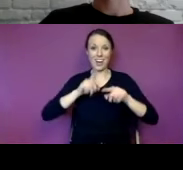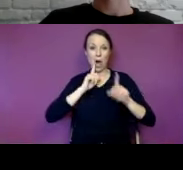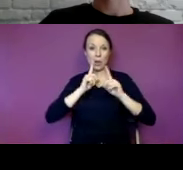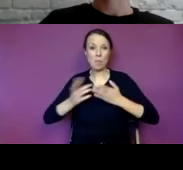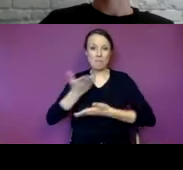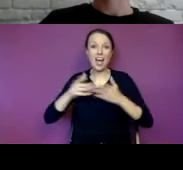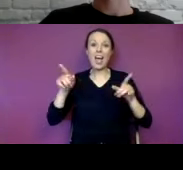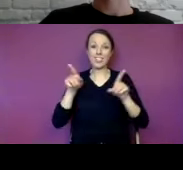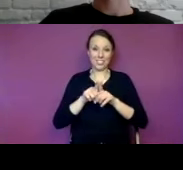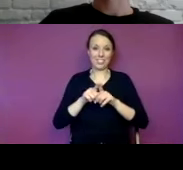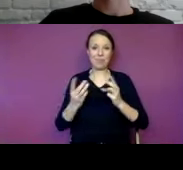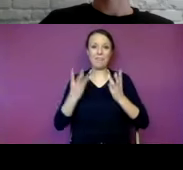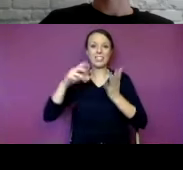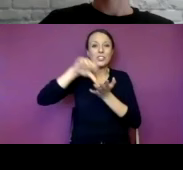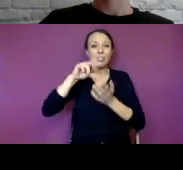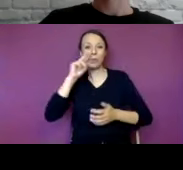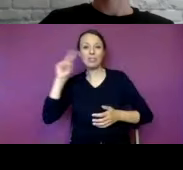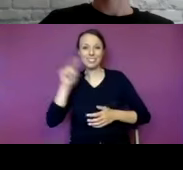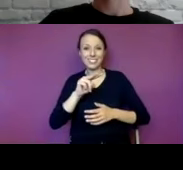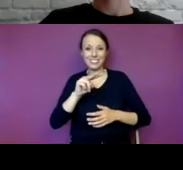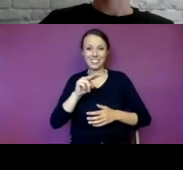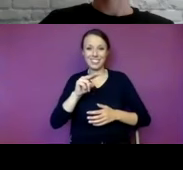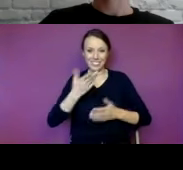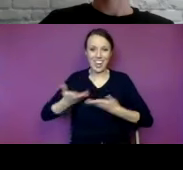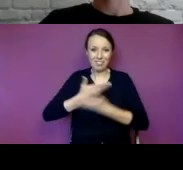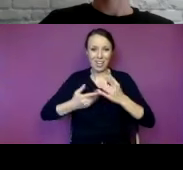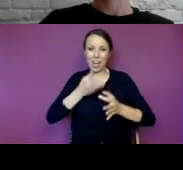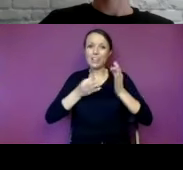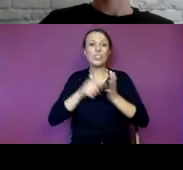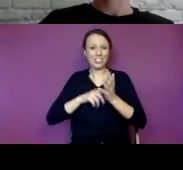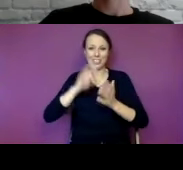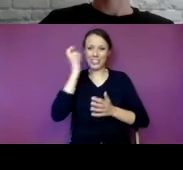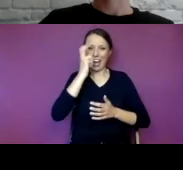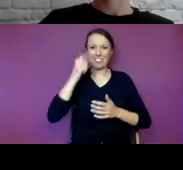tę narrację tworzymy. Natomiast rzeczywiście